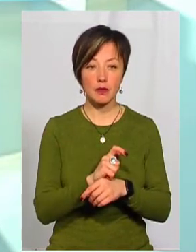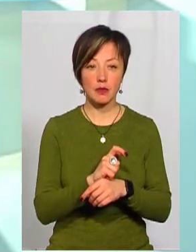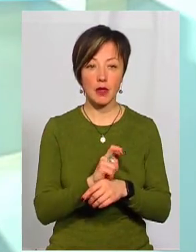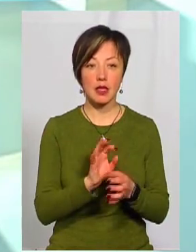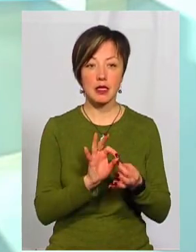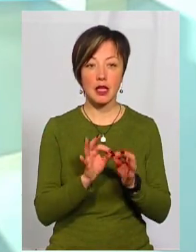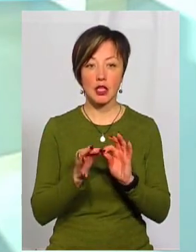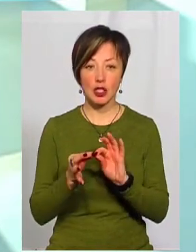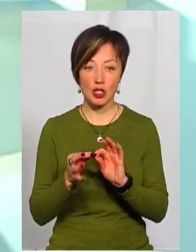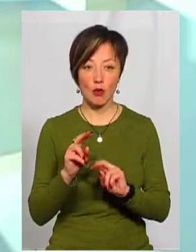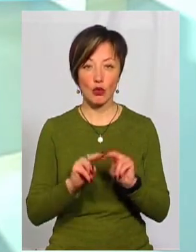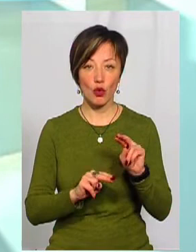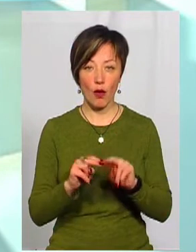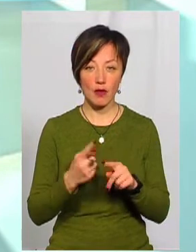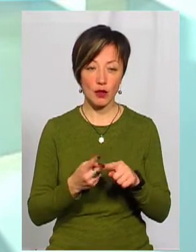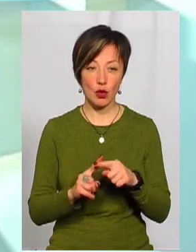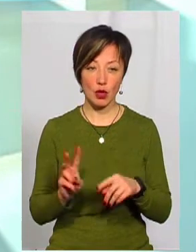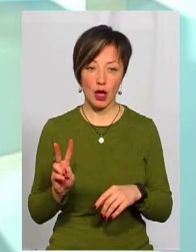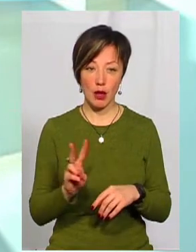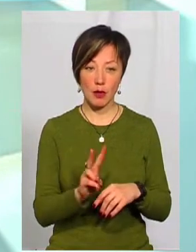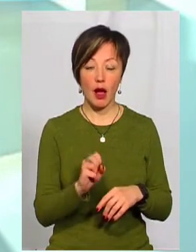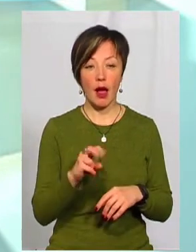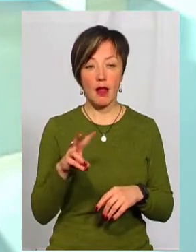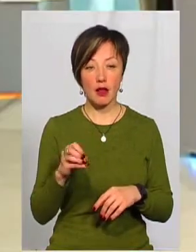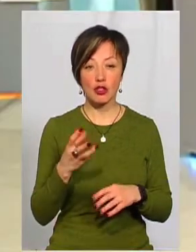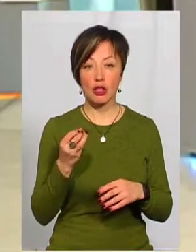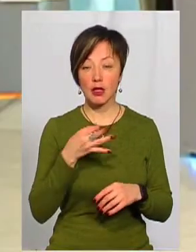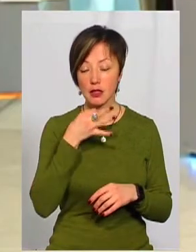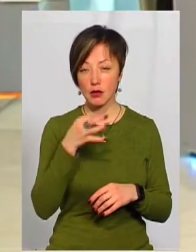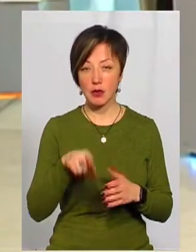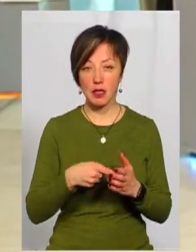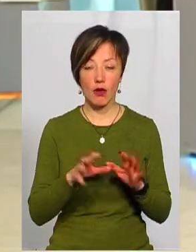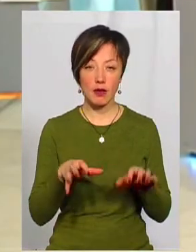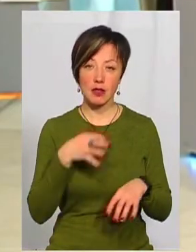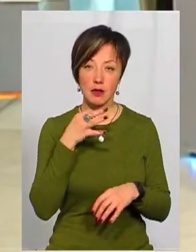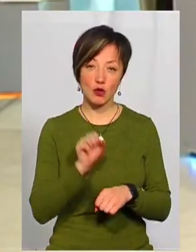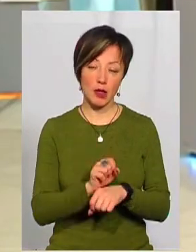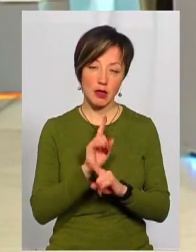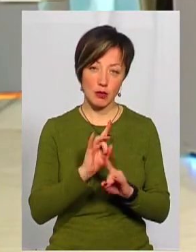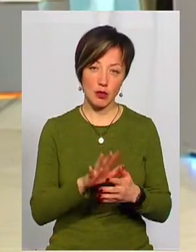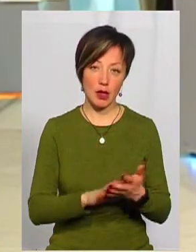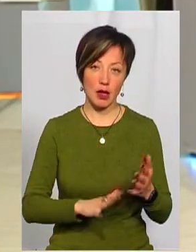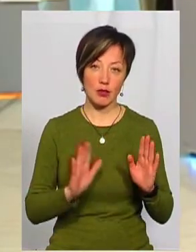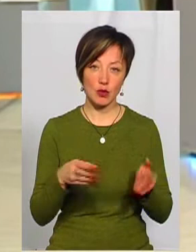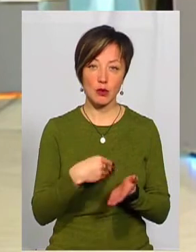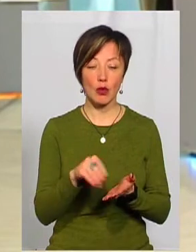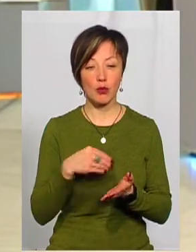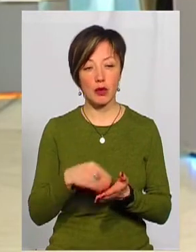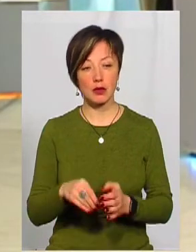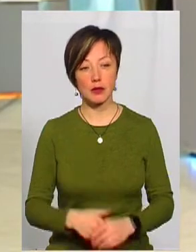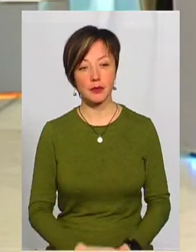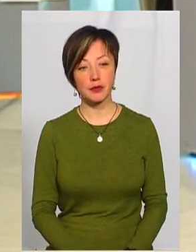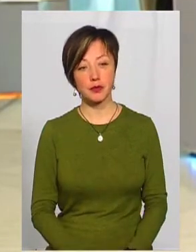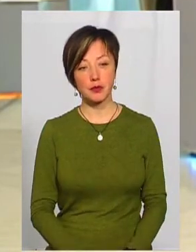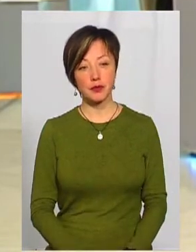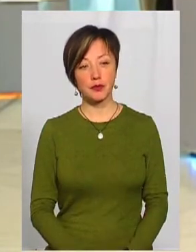набагато складніша будова цього тролейбуса. Але я вам ще раз кажу, міський голова сказав, що він зупинятися не буде. Будемо купляти